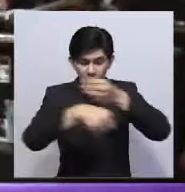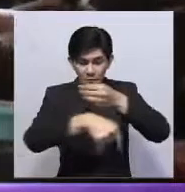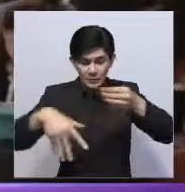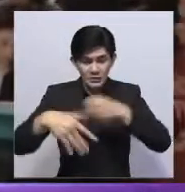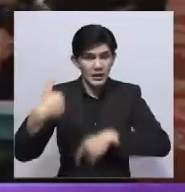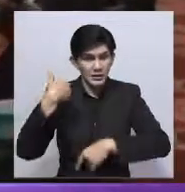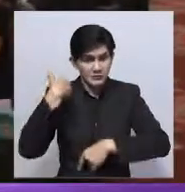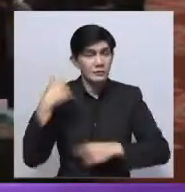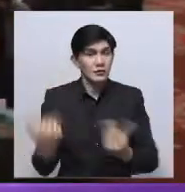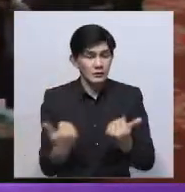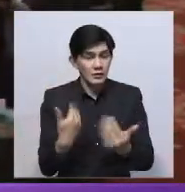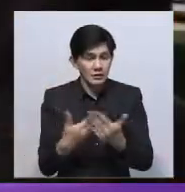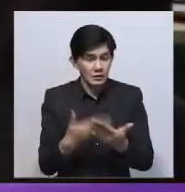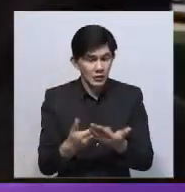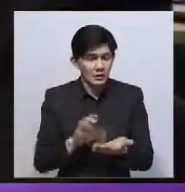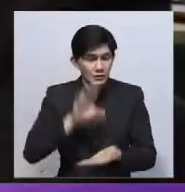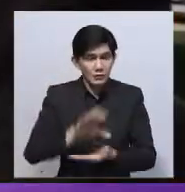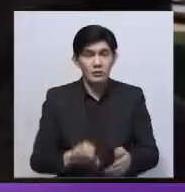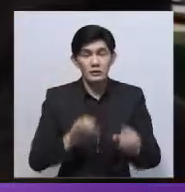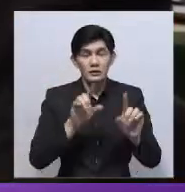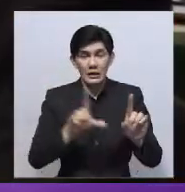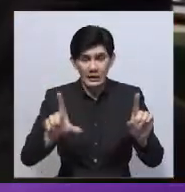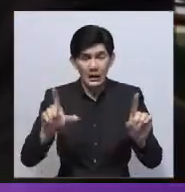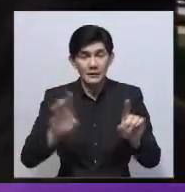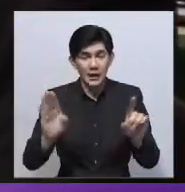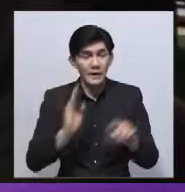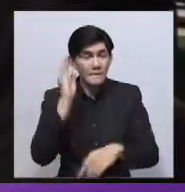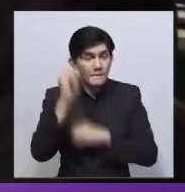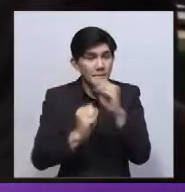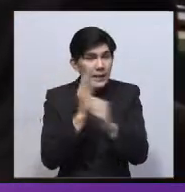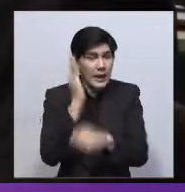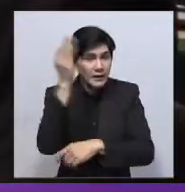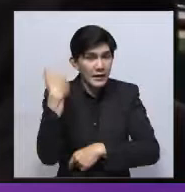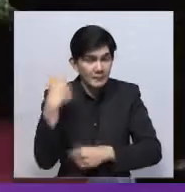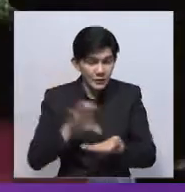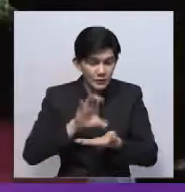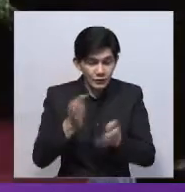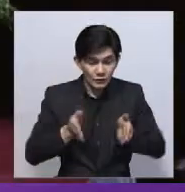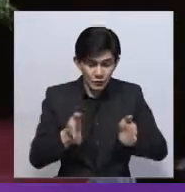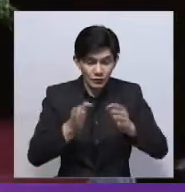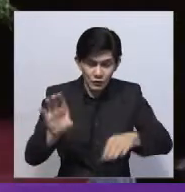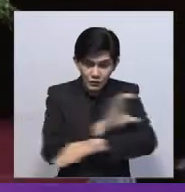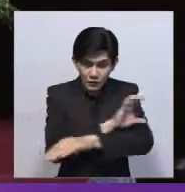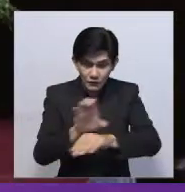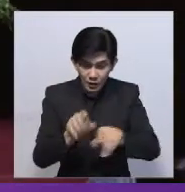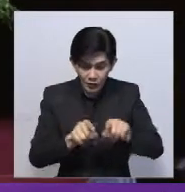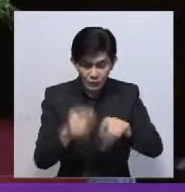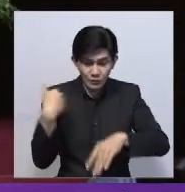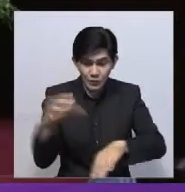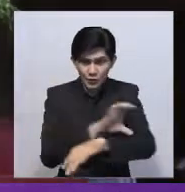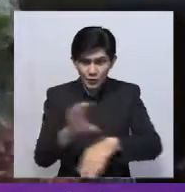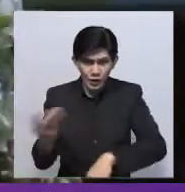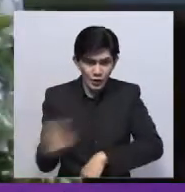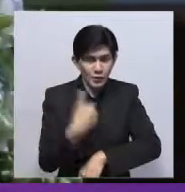านขนาดใหญ่มูลค่านับล้านล้านบาทใน5ปีข้างหน้าทั้งการลงทุนทางถนนรถไฟทางคู่รถไฟ